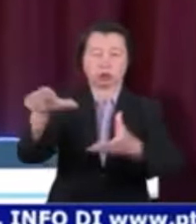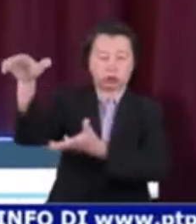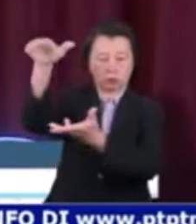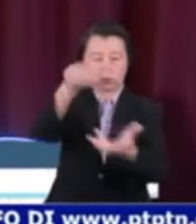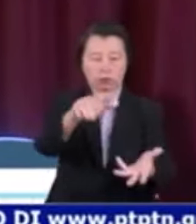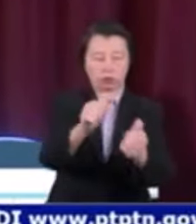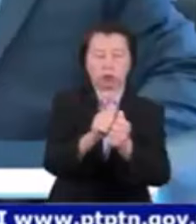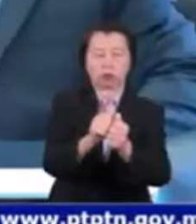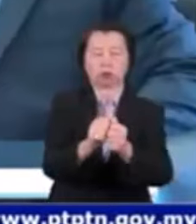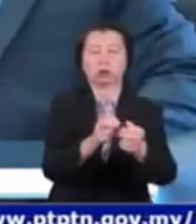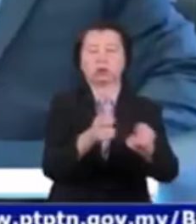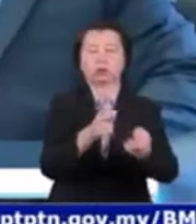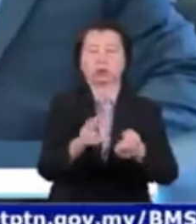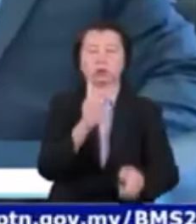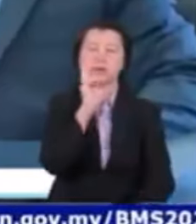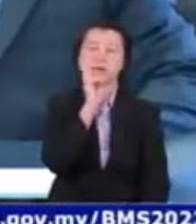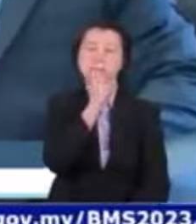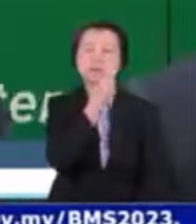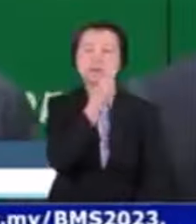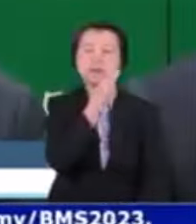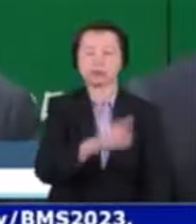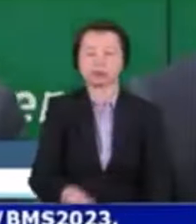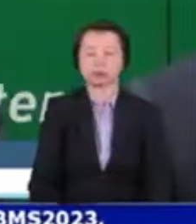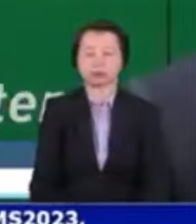kepada pengusaha restoran.